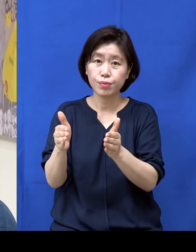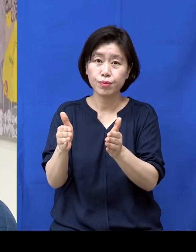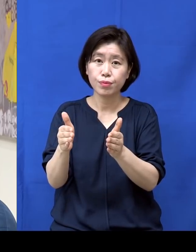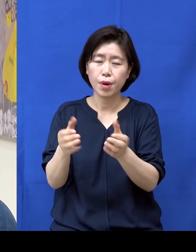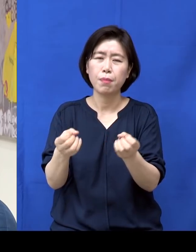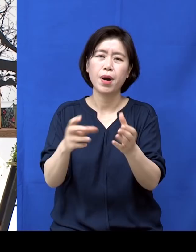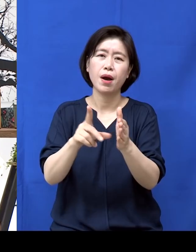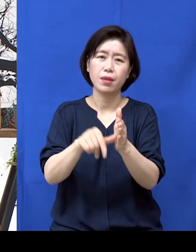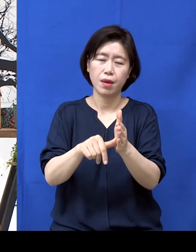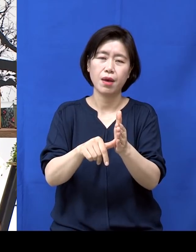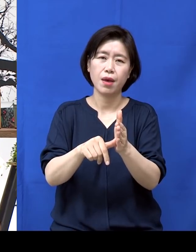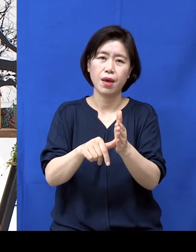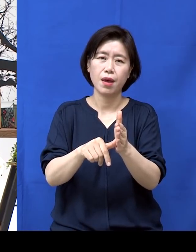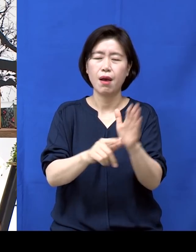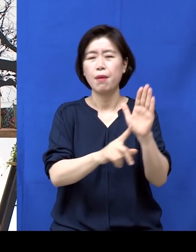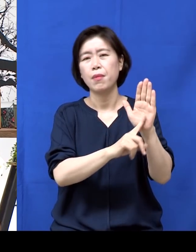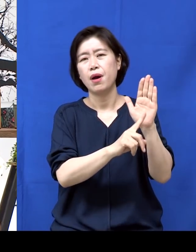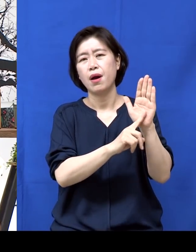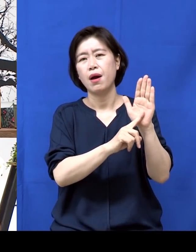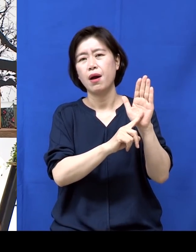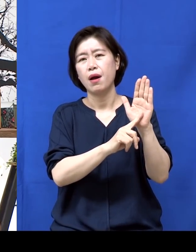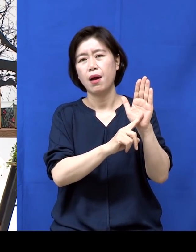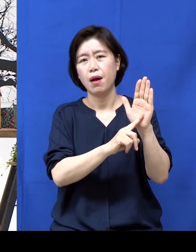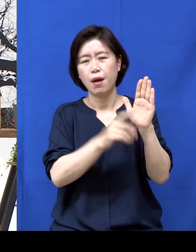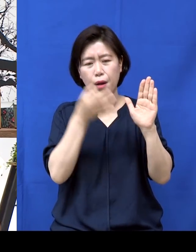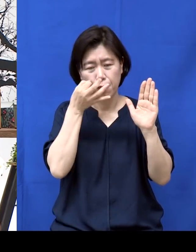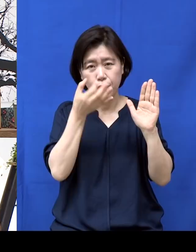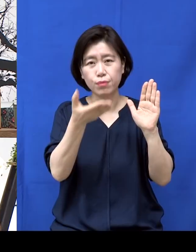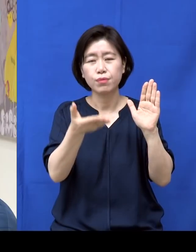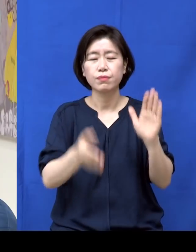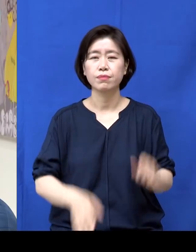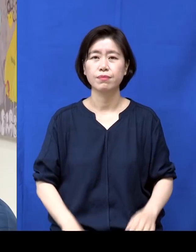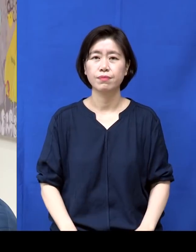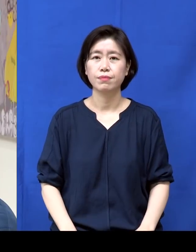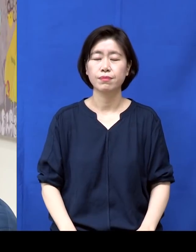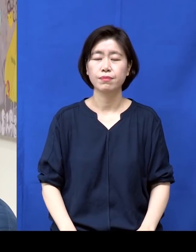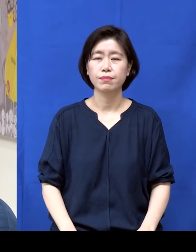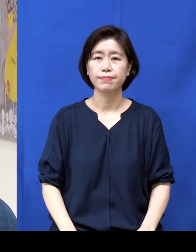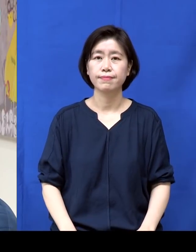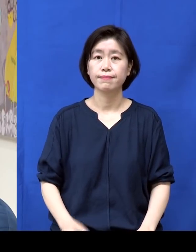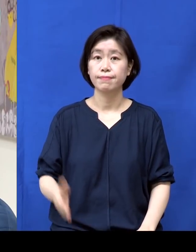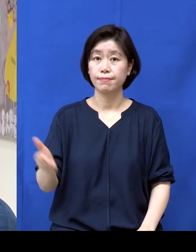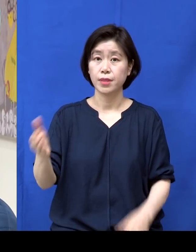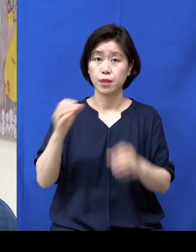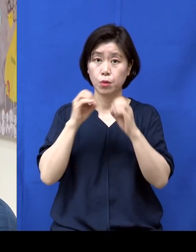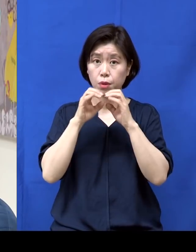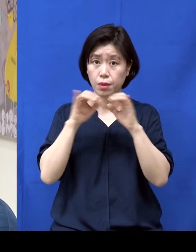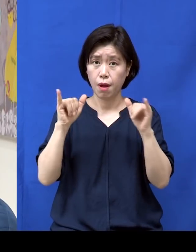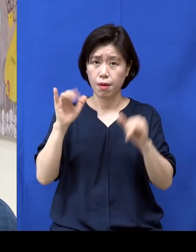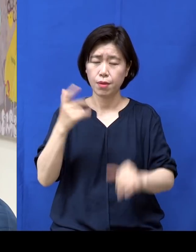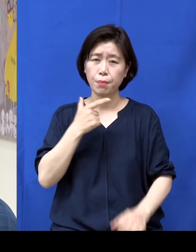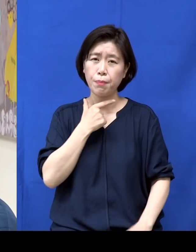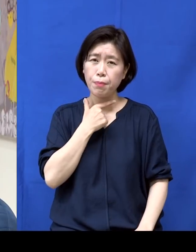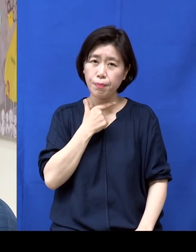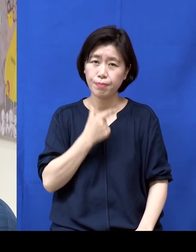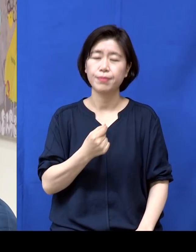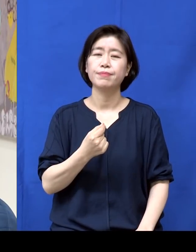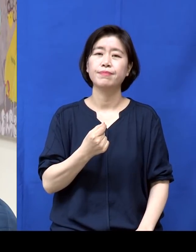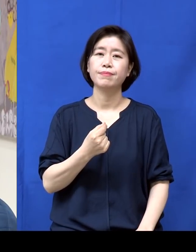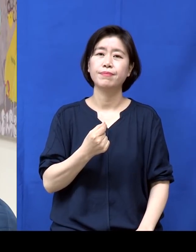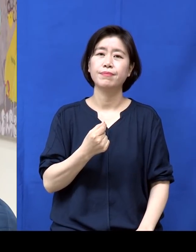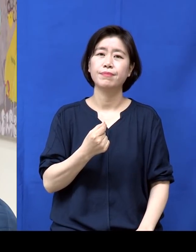같이 나눴죠. 게시를 해놓고 선교사가 되겠다라고 했던 그 아이의